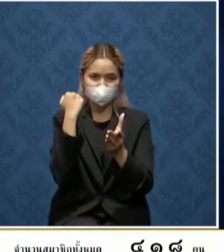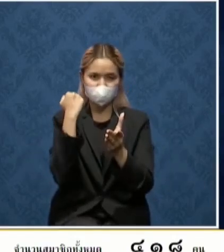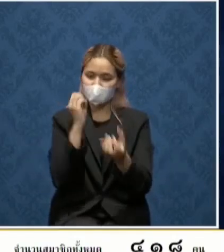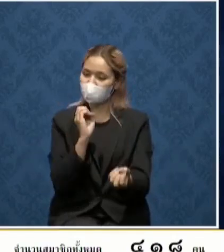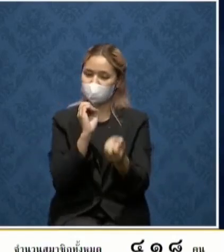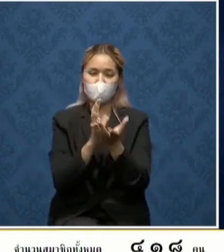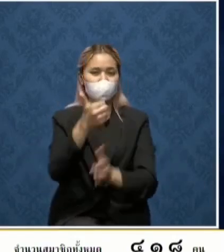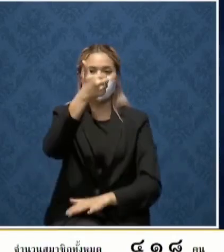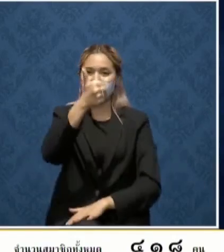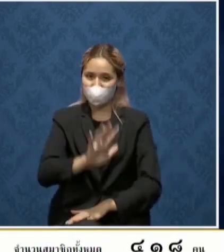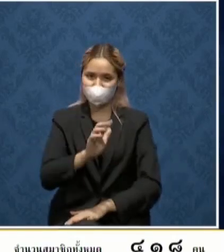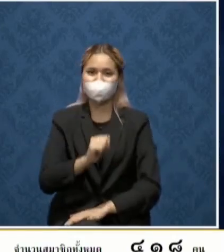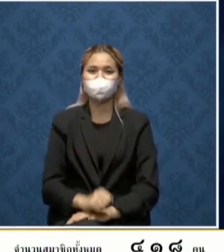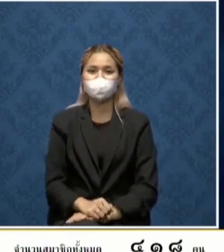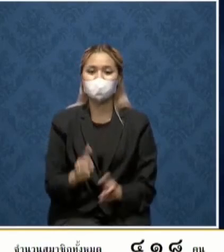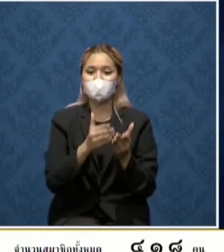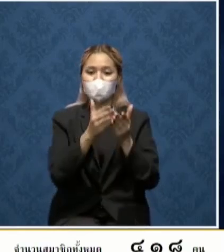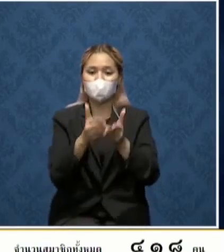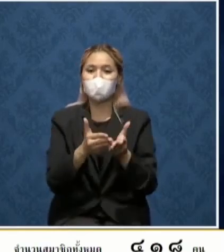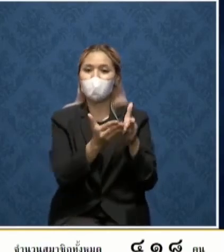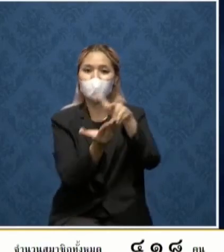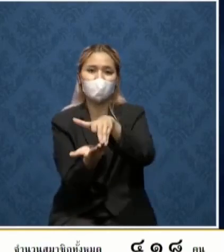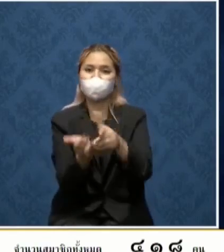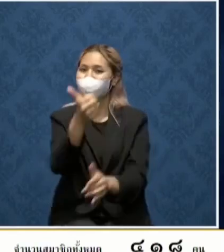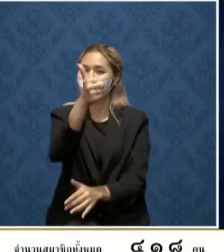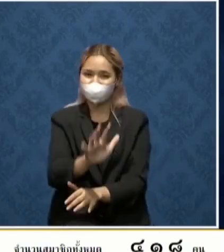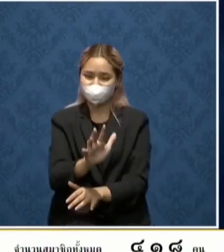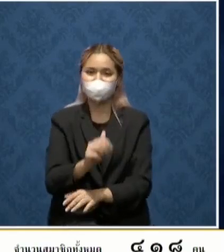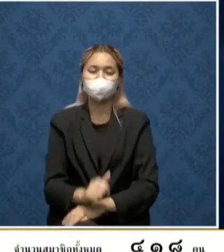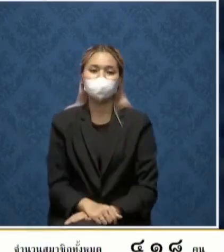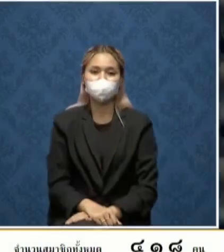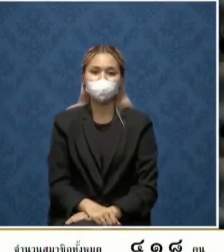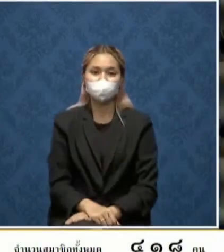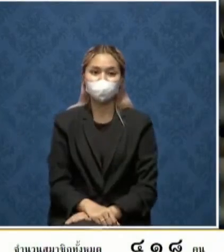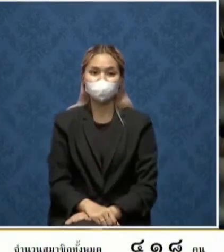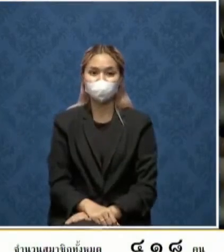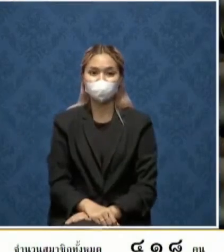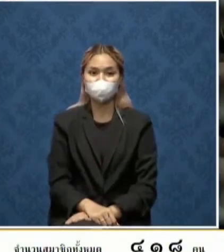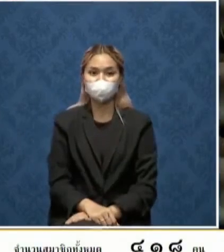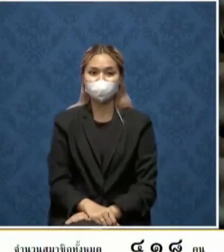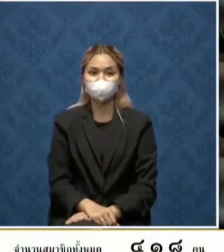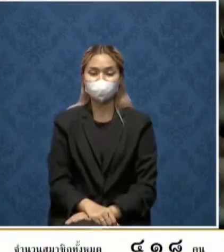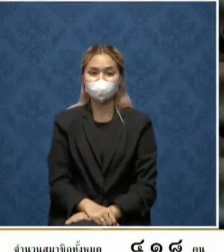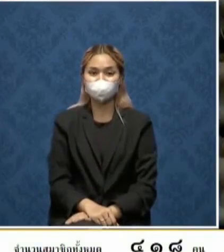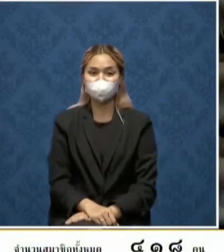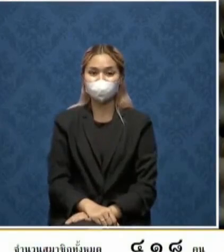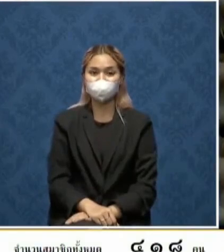เมตรแตนไมมทางครัทจะลมได้ที่นผมอยากจะให้ธรมทานได้ดูแนภาพ ภาพนี้ เพรา